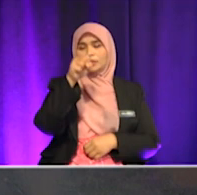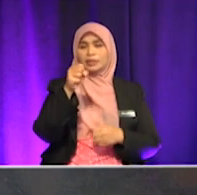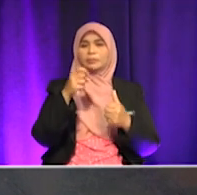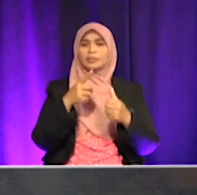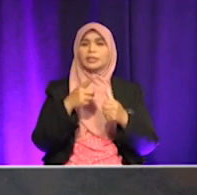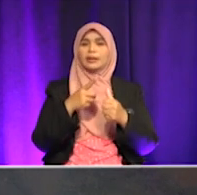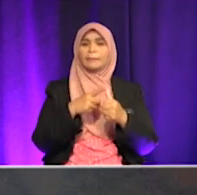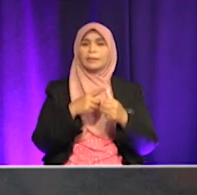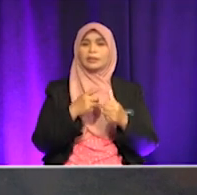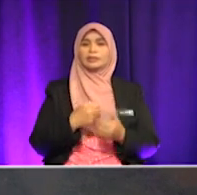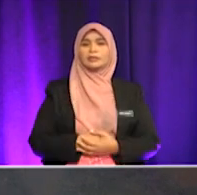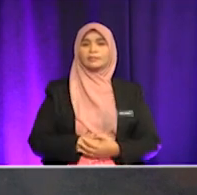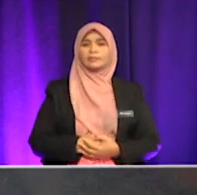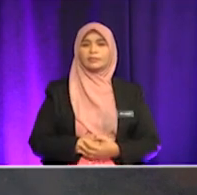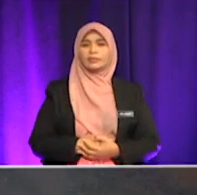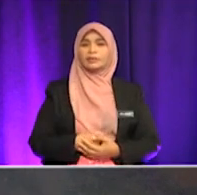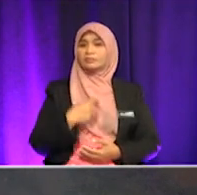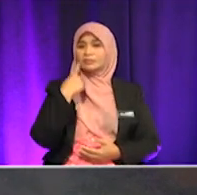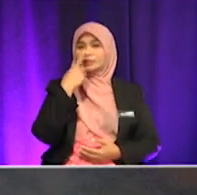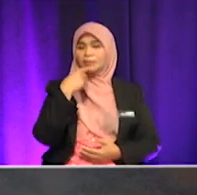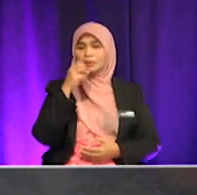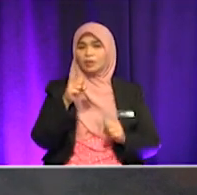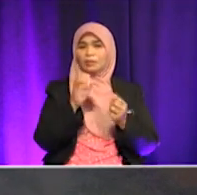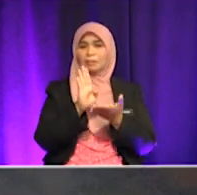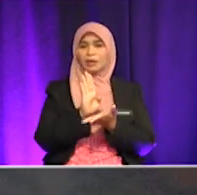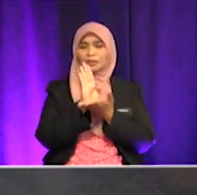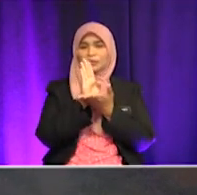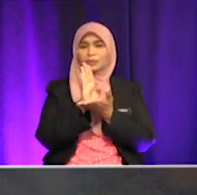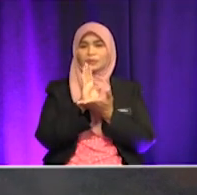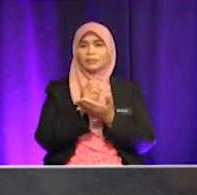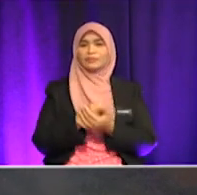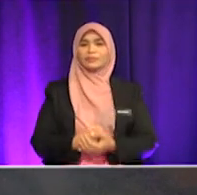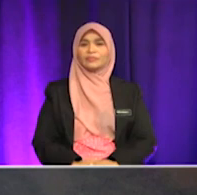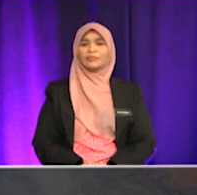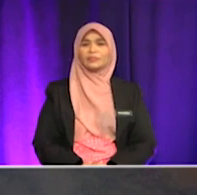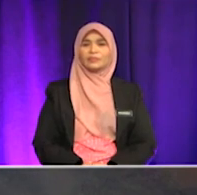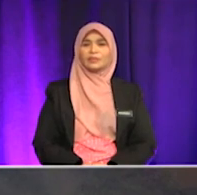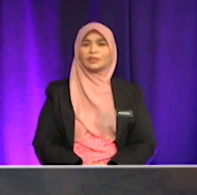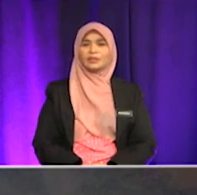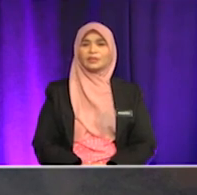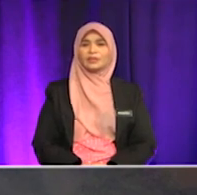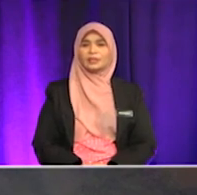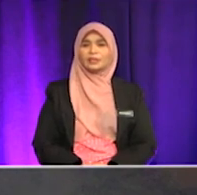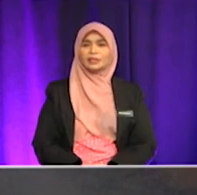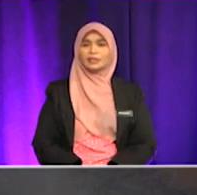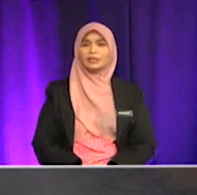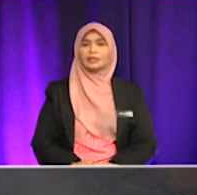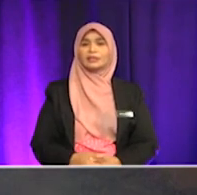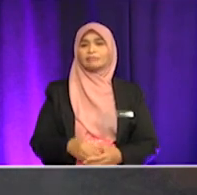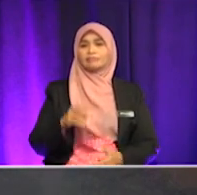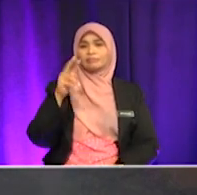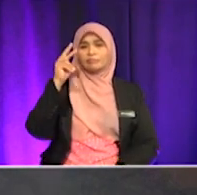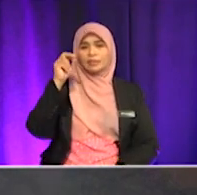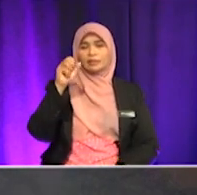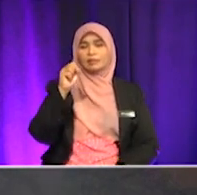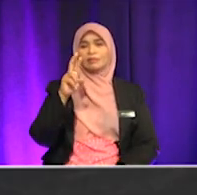pertama. Okey, siapa yang boleh bantu cikgu? Tak habis cakap lagi, Nasrullah. Okey, Nasrullah,